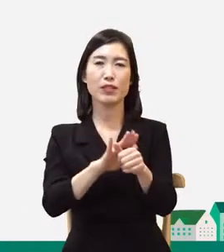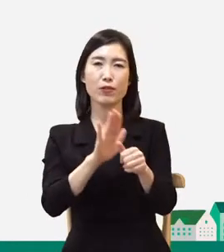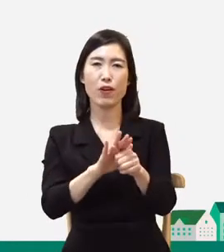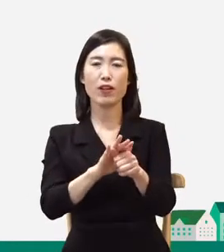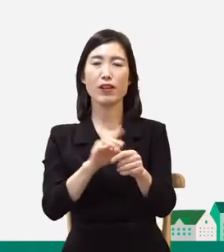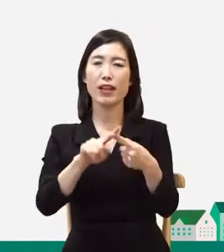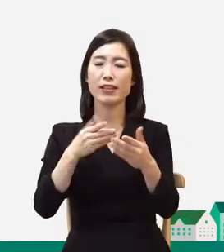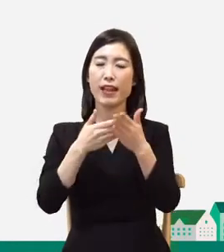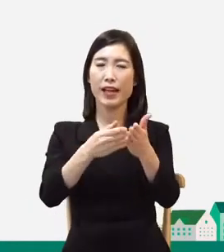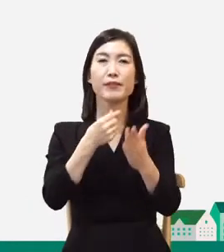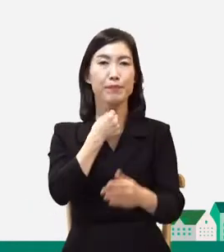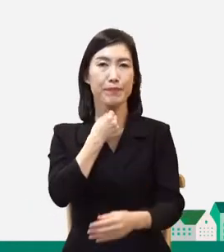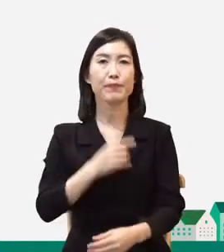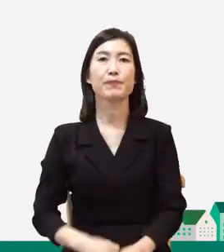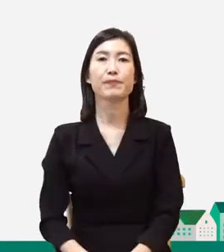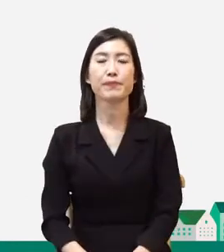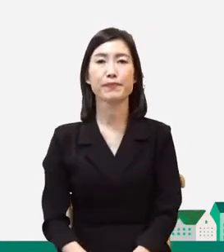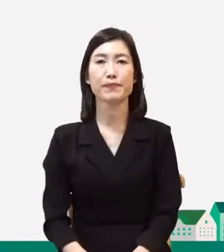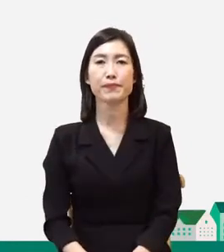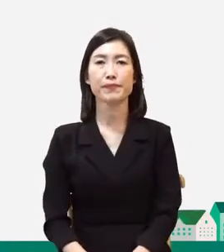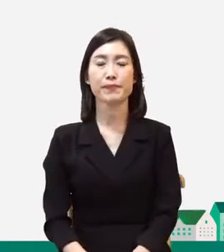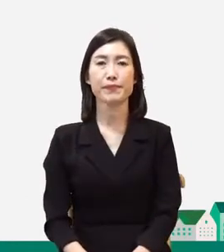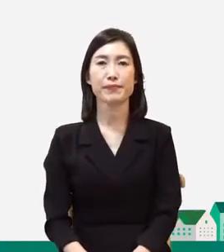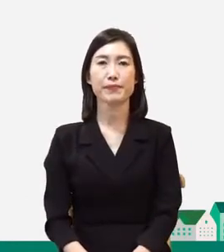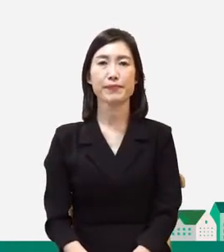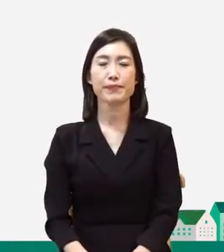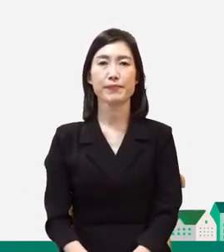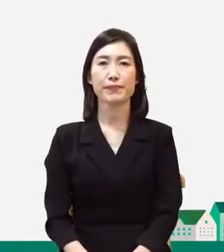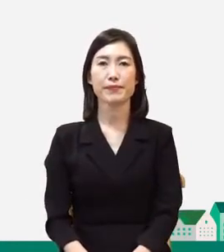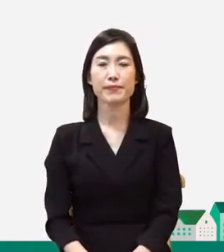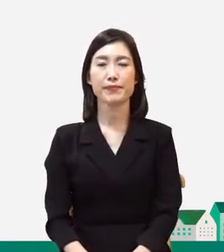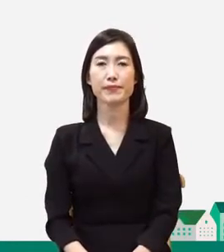제안에 대해서 말씀드리겠습니다.